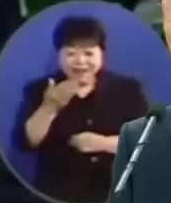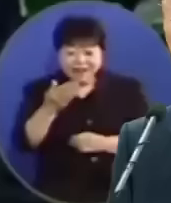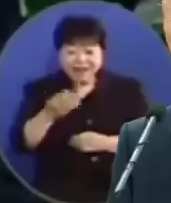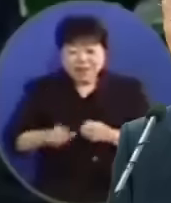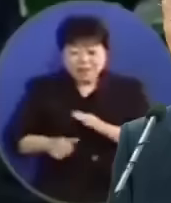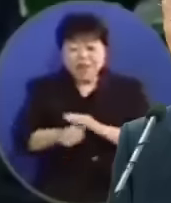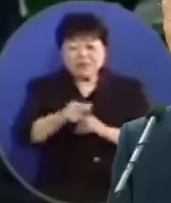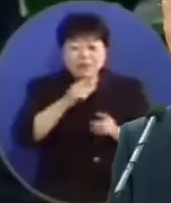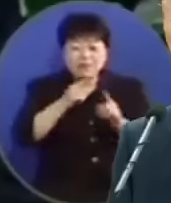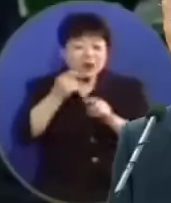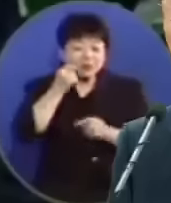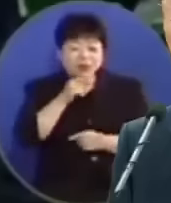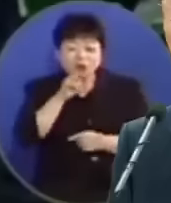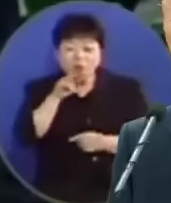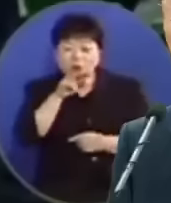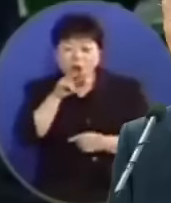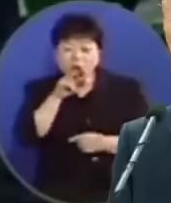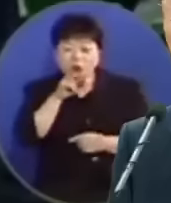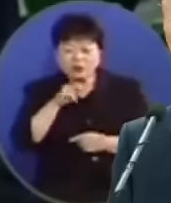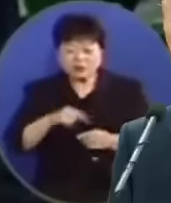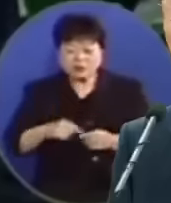뱀은 말 못해요. 혀만 늘어나려면 하지.